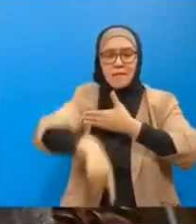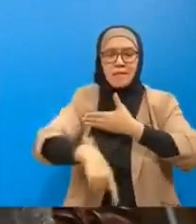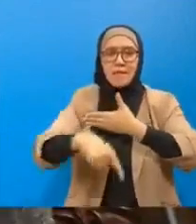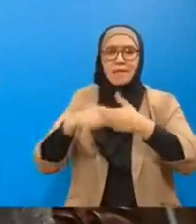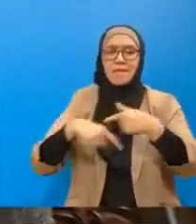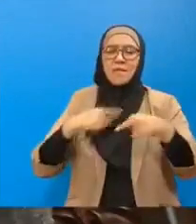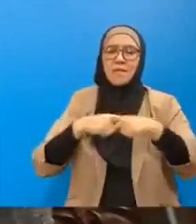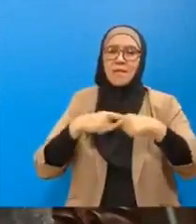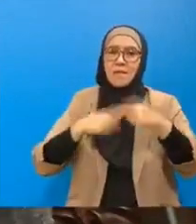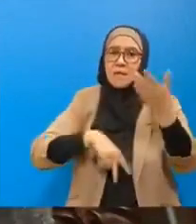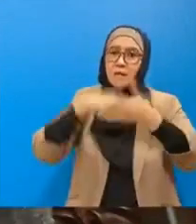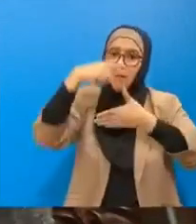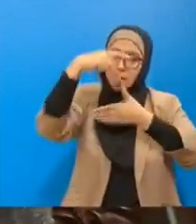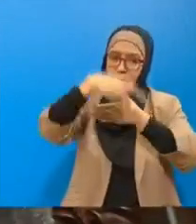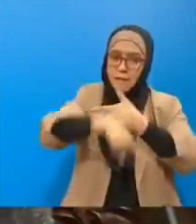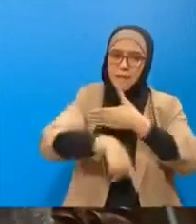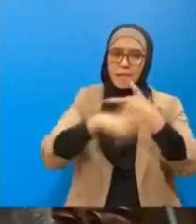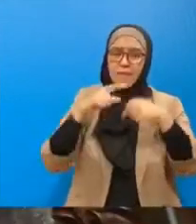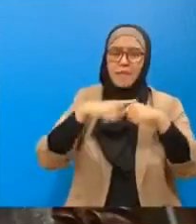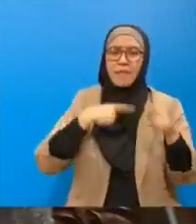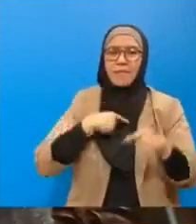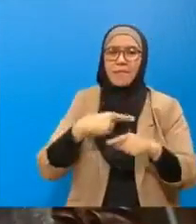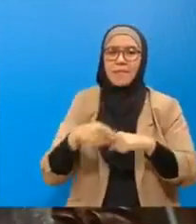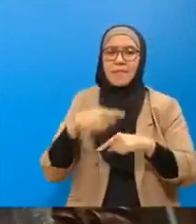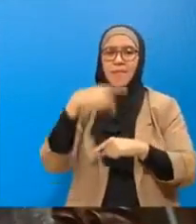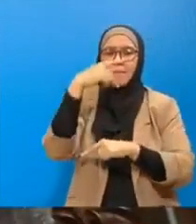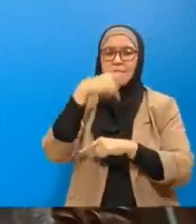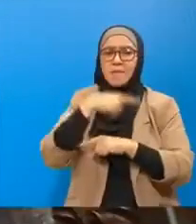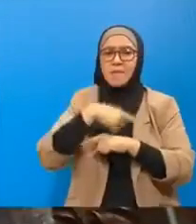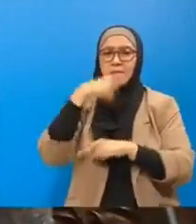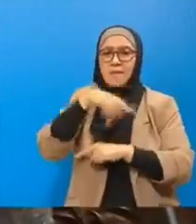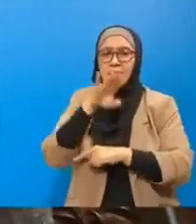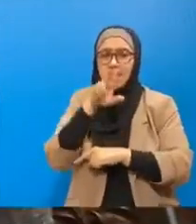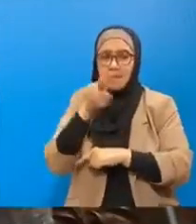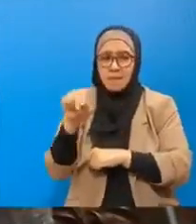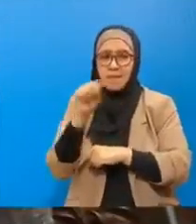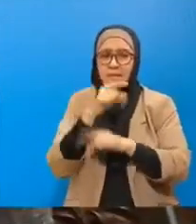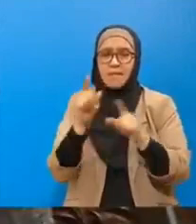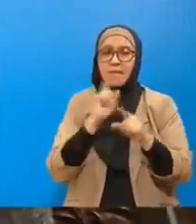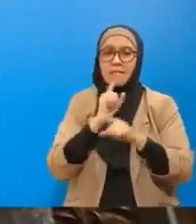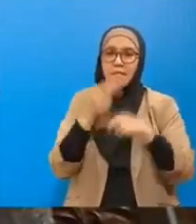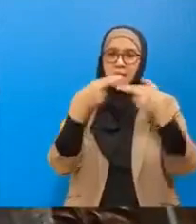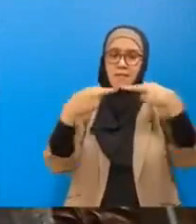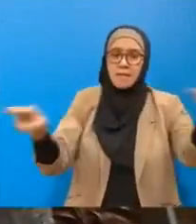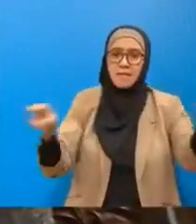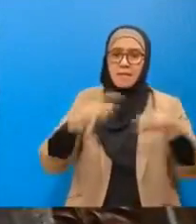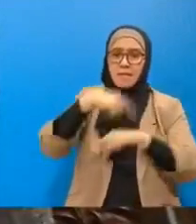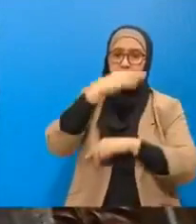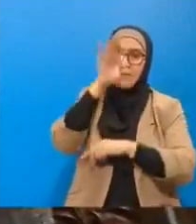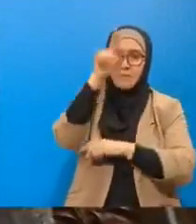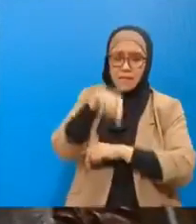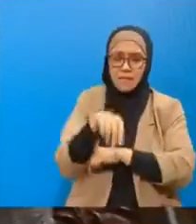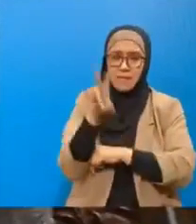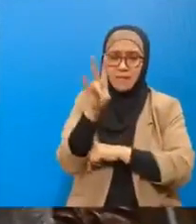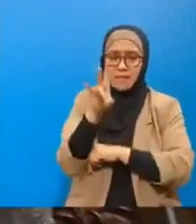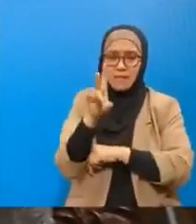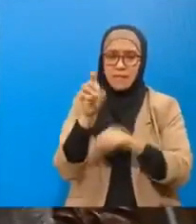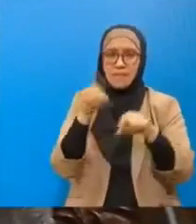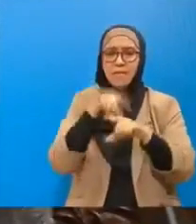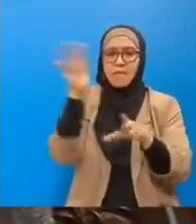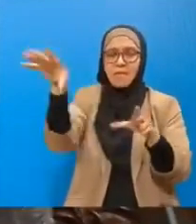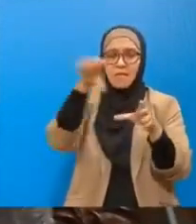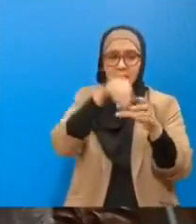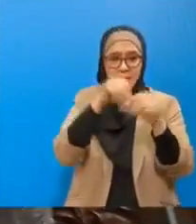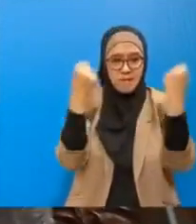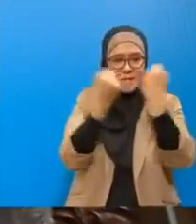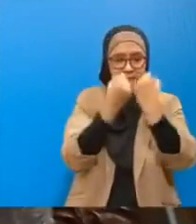prihatin negara BTN yang dilancarkan pada 15 julai 2021 yang mana melibatkan Sarekat Serikat kerajaan